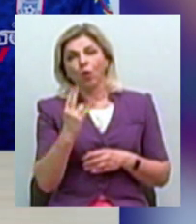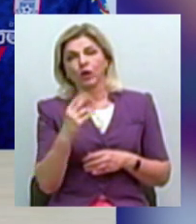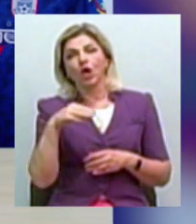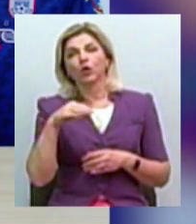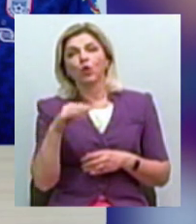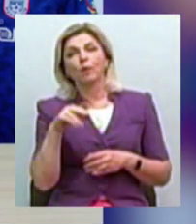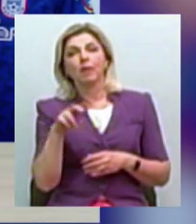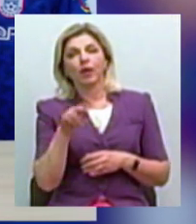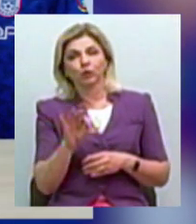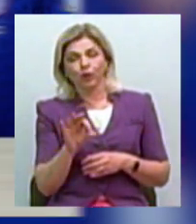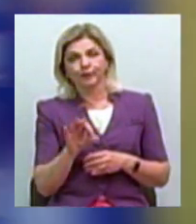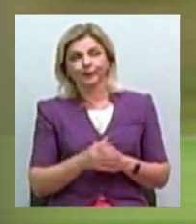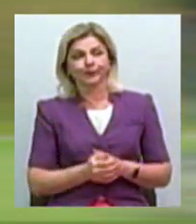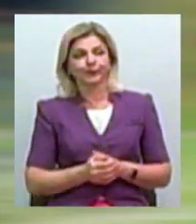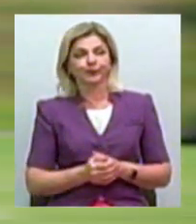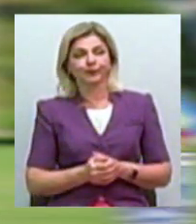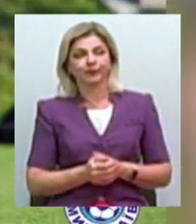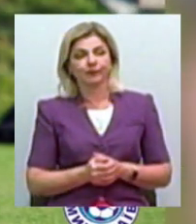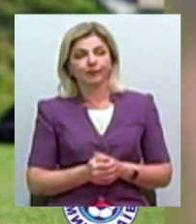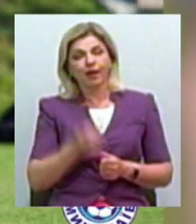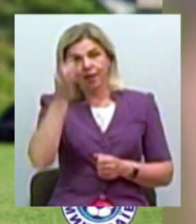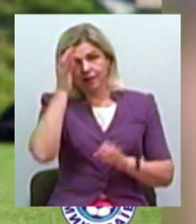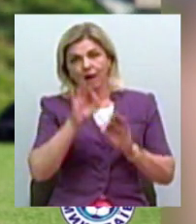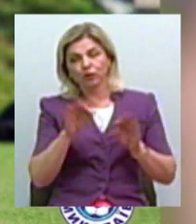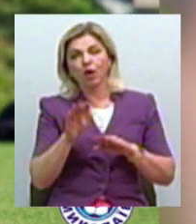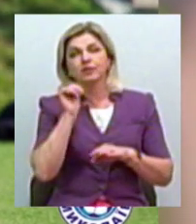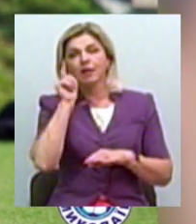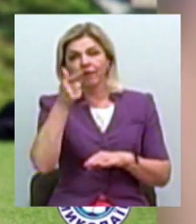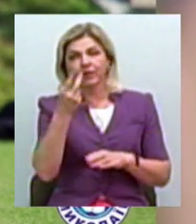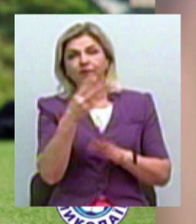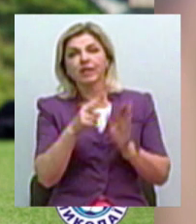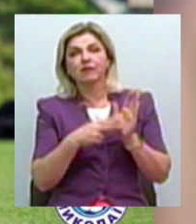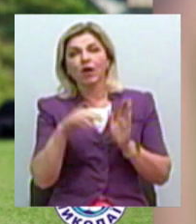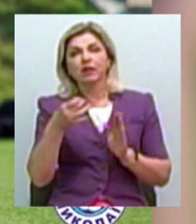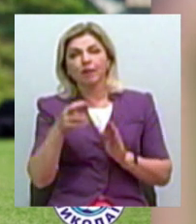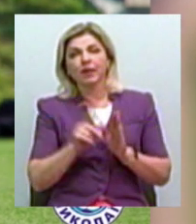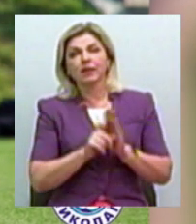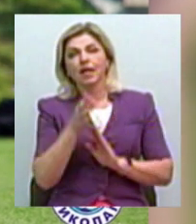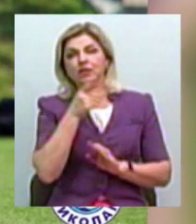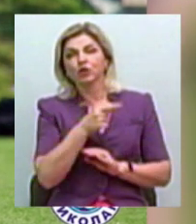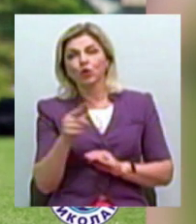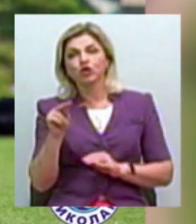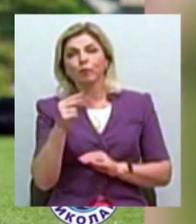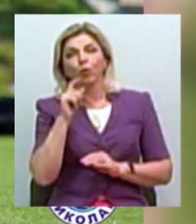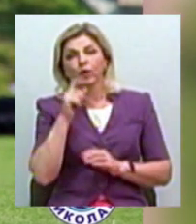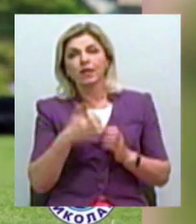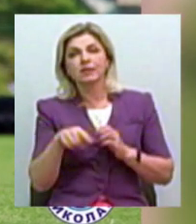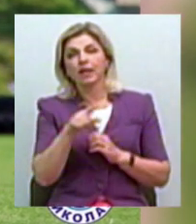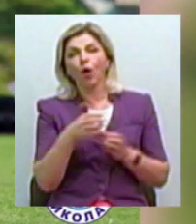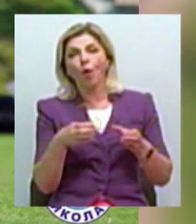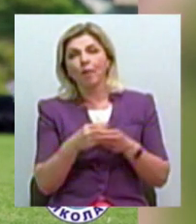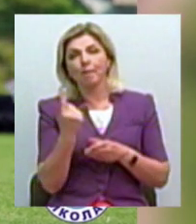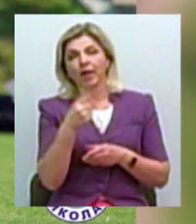Сергій Біневський та Данило Цвітков відповідно. Нагадаємо, післязавтра, 27 липня, стартує сезон у чемпіонаті України серед команд першої